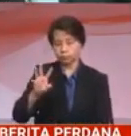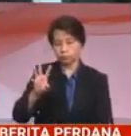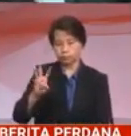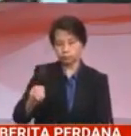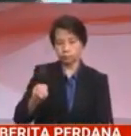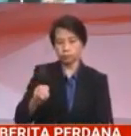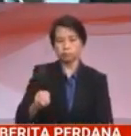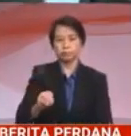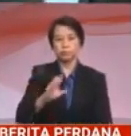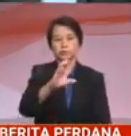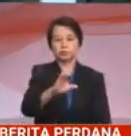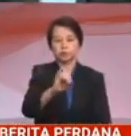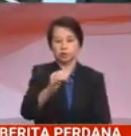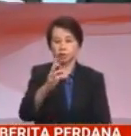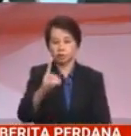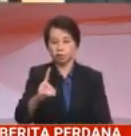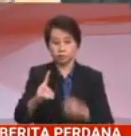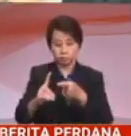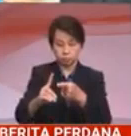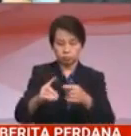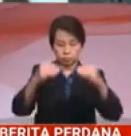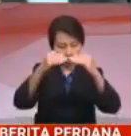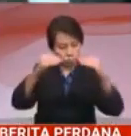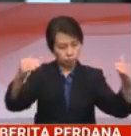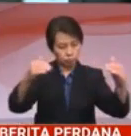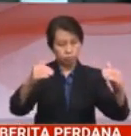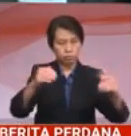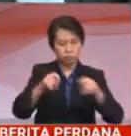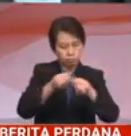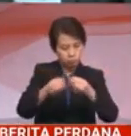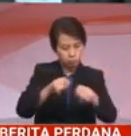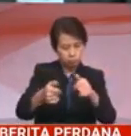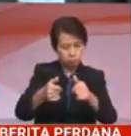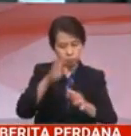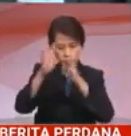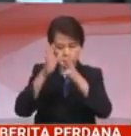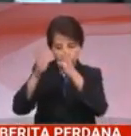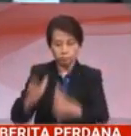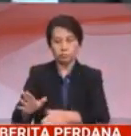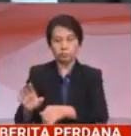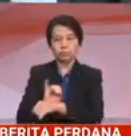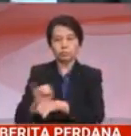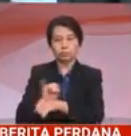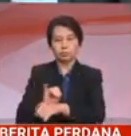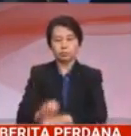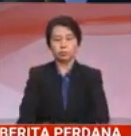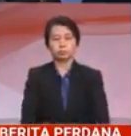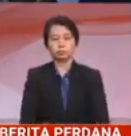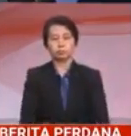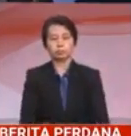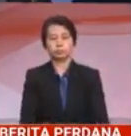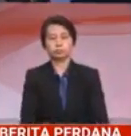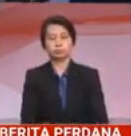Hong, CID adalah satu penanda aras tahap kompetensi pereka industri.